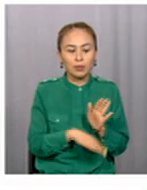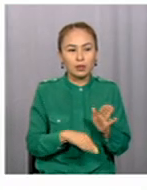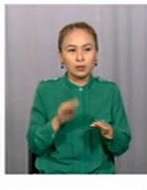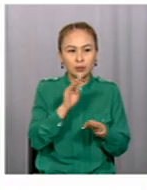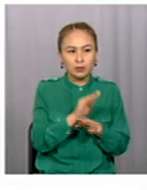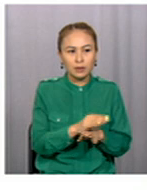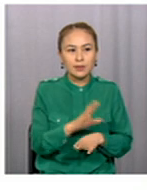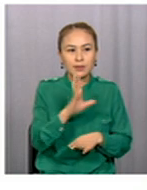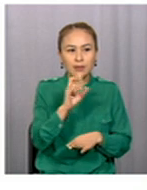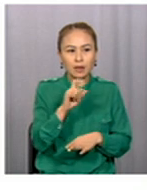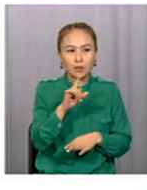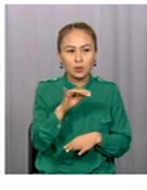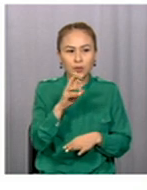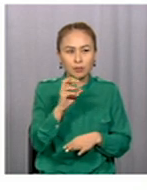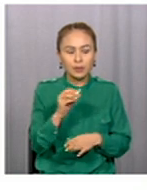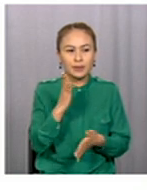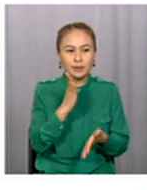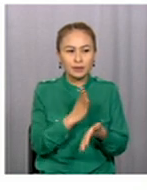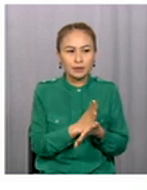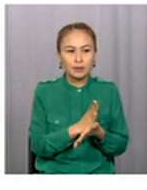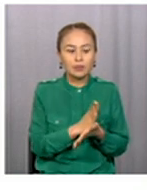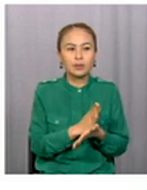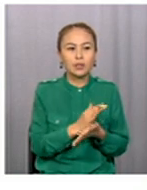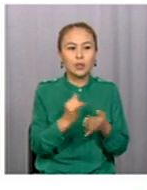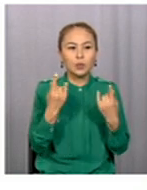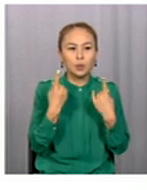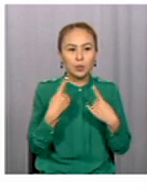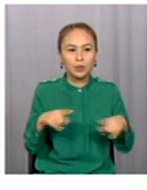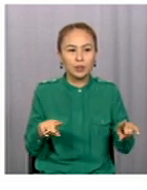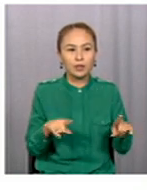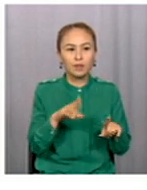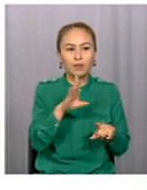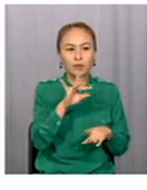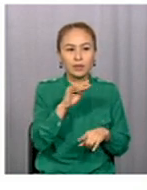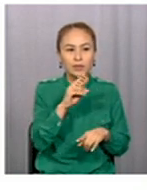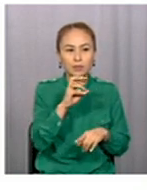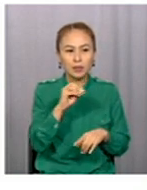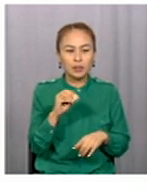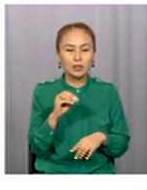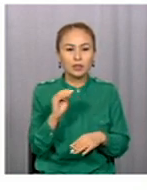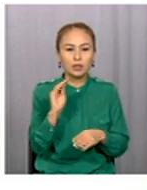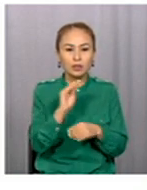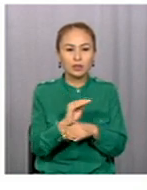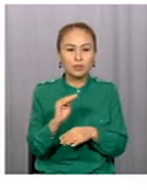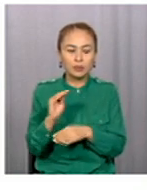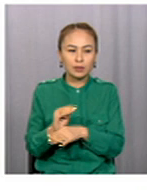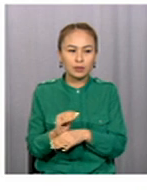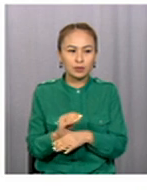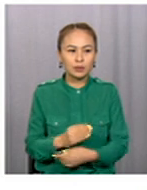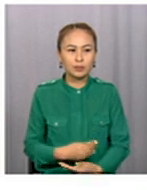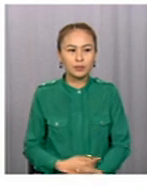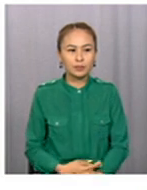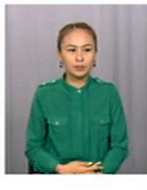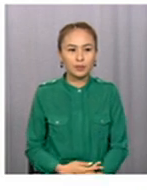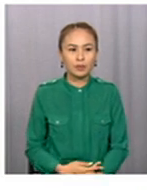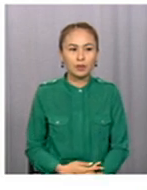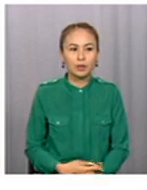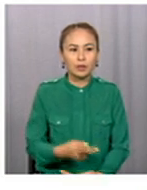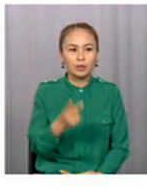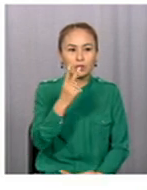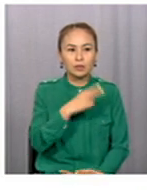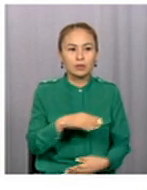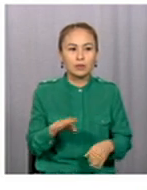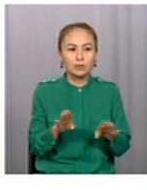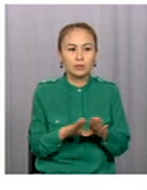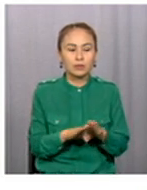и сказуемого есть и другие второстепенные члены предложения. Наблюдали как?